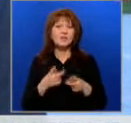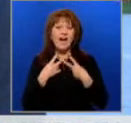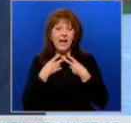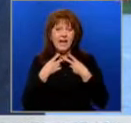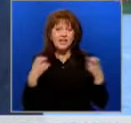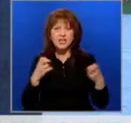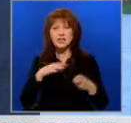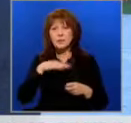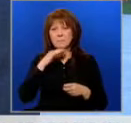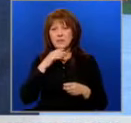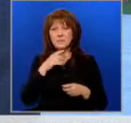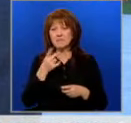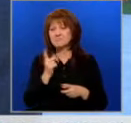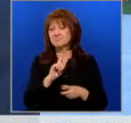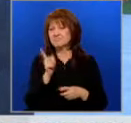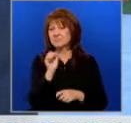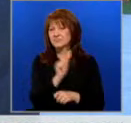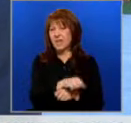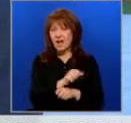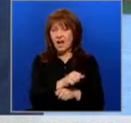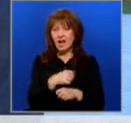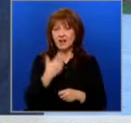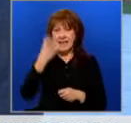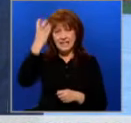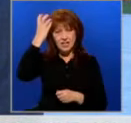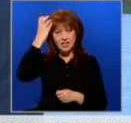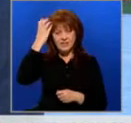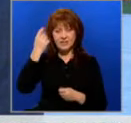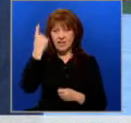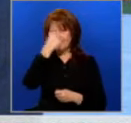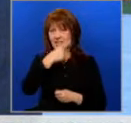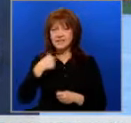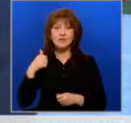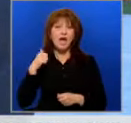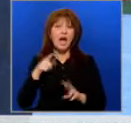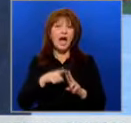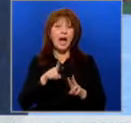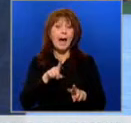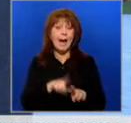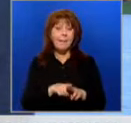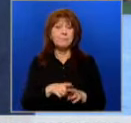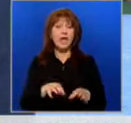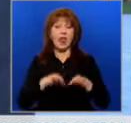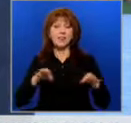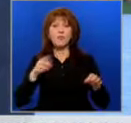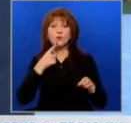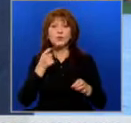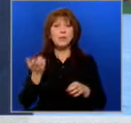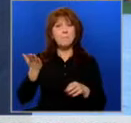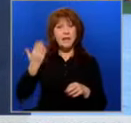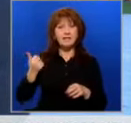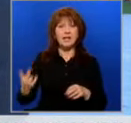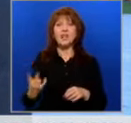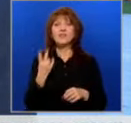крещящ пример за безхаберието на държавата в лицето на Агенция Пътна инфраструктура дълги години преди 2017-та,